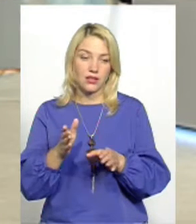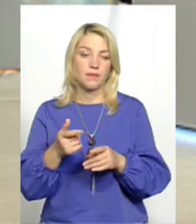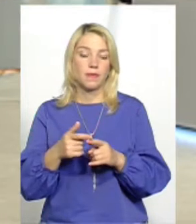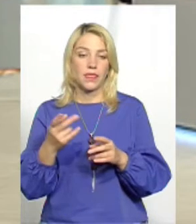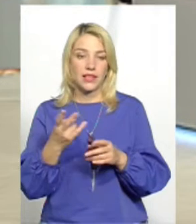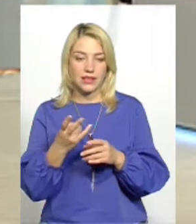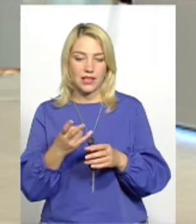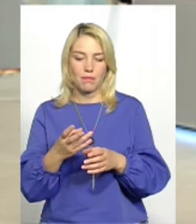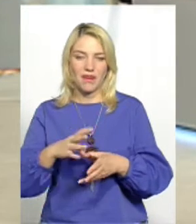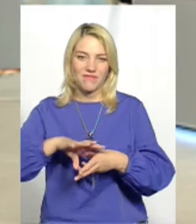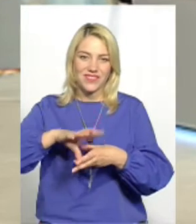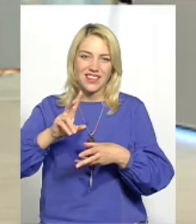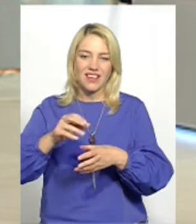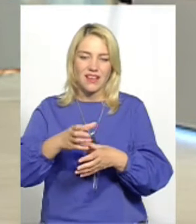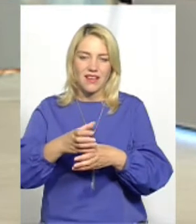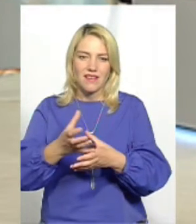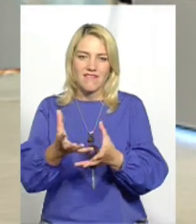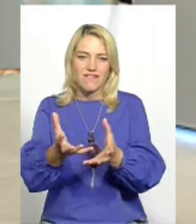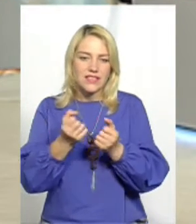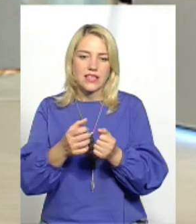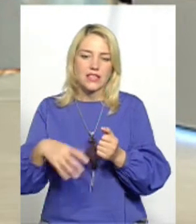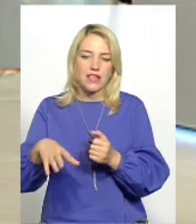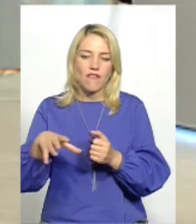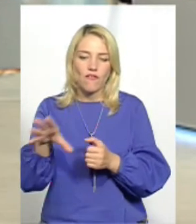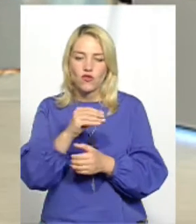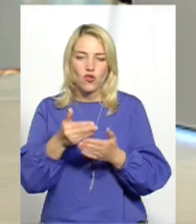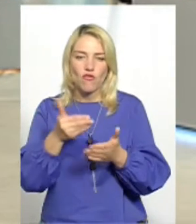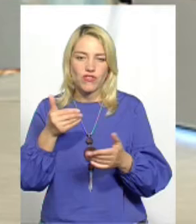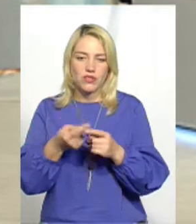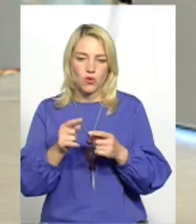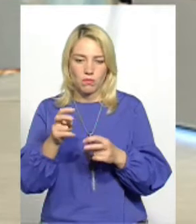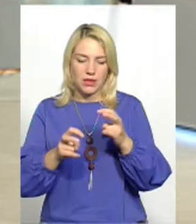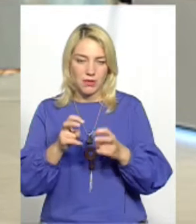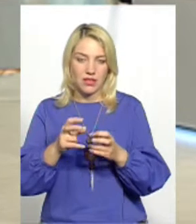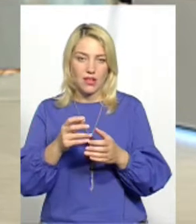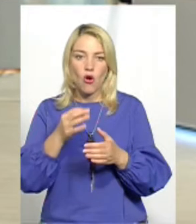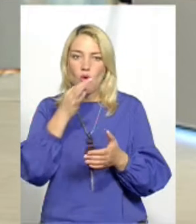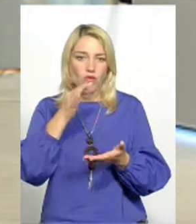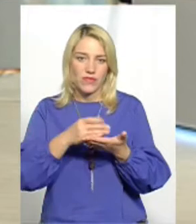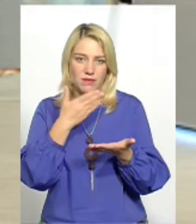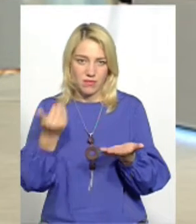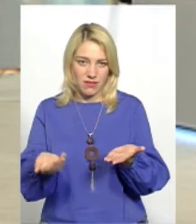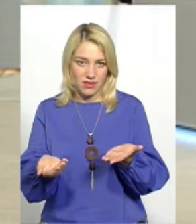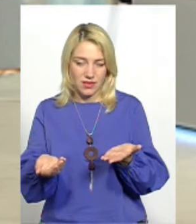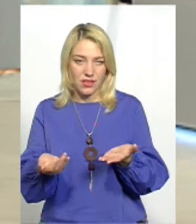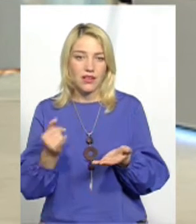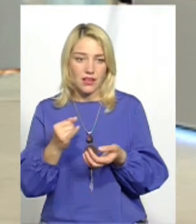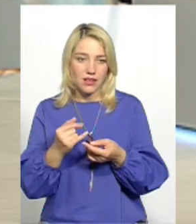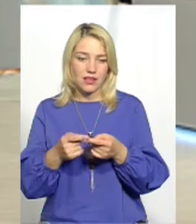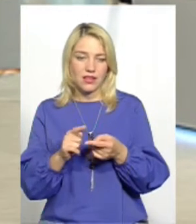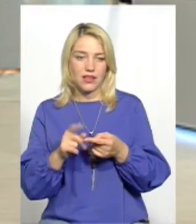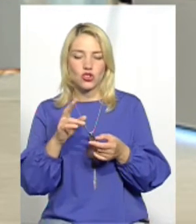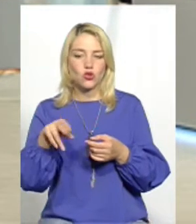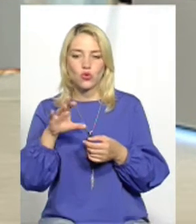треба вижати з цього підприємства все, що можливо. Раз ніхто не питає серйозно за ці підприємства, за забруднення навколишнього